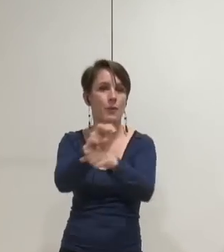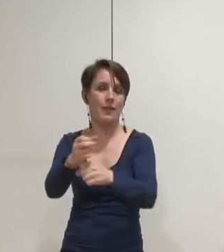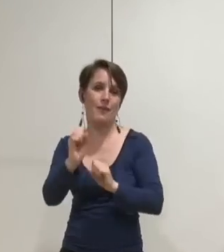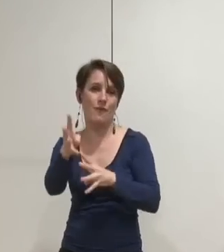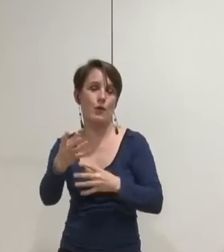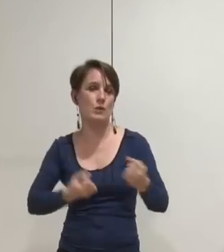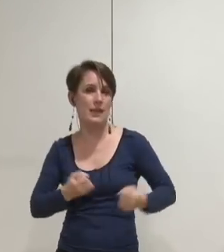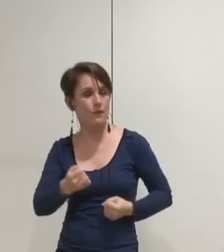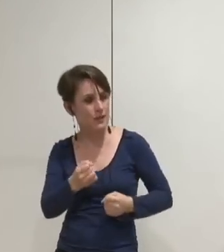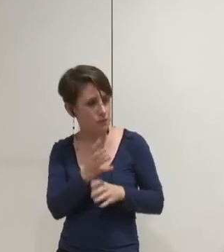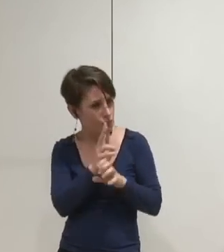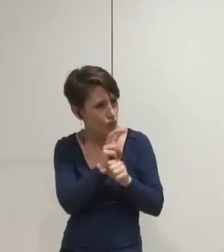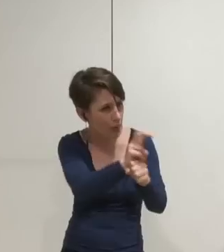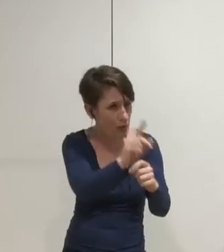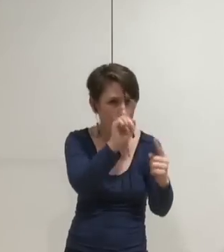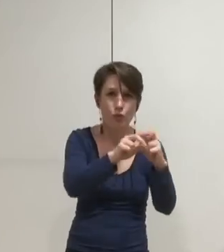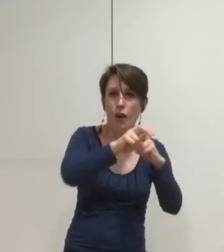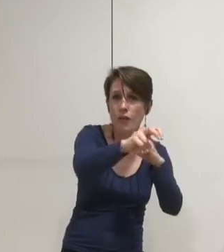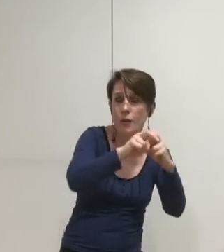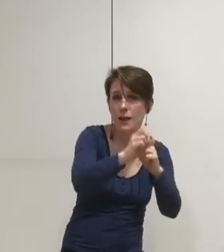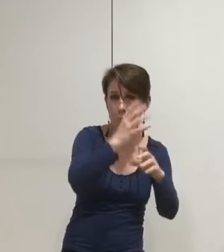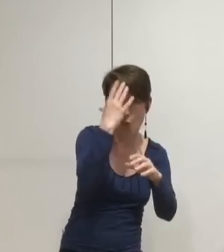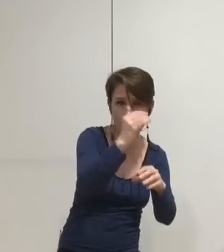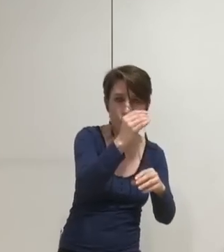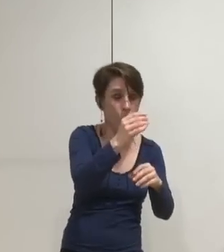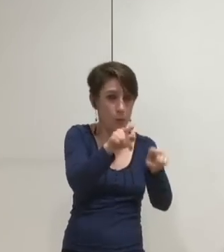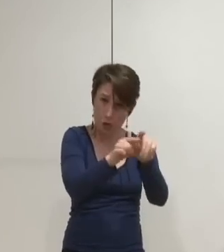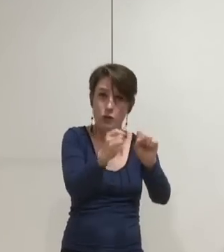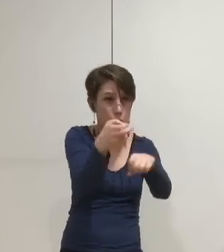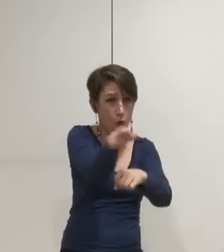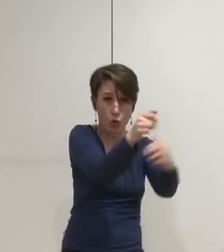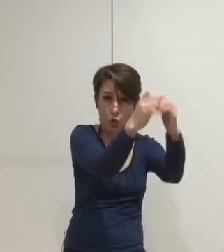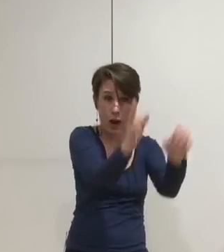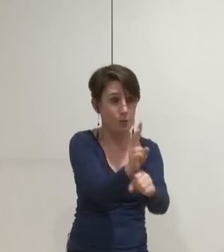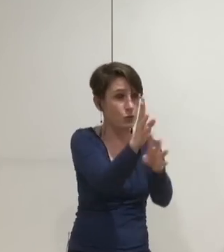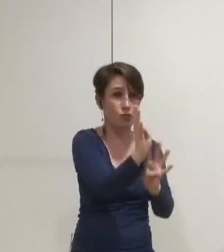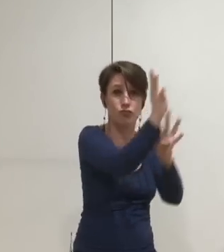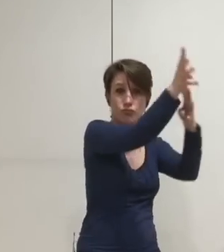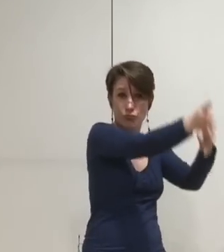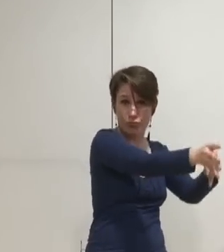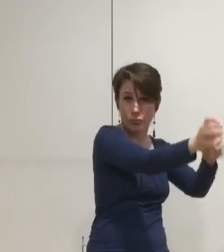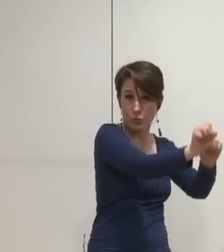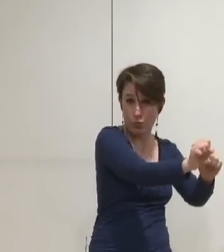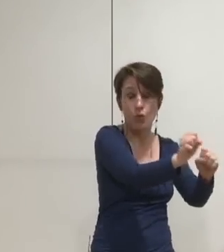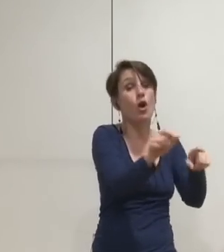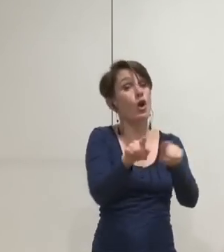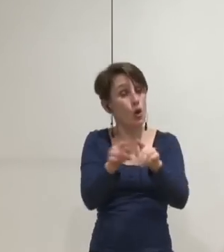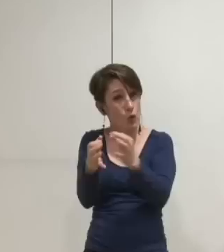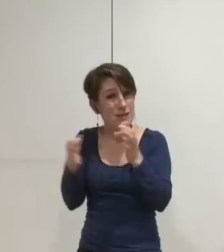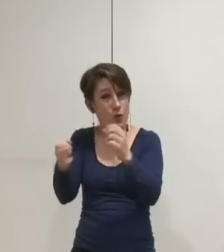déplacements professionnels mais aussi la possibilité de remiseage à domicile et le développement de locaux pour stocker les